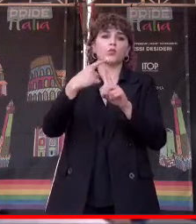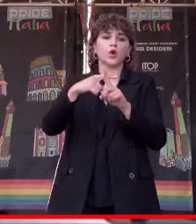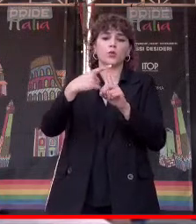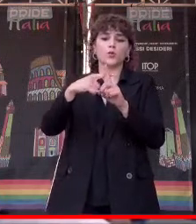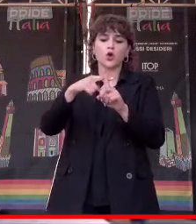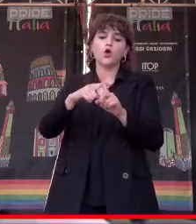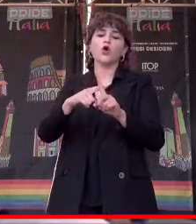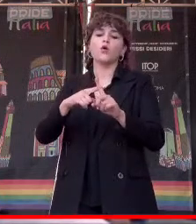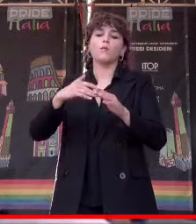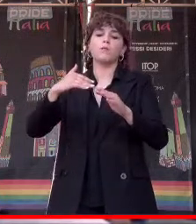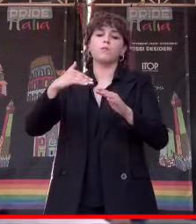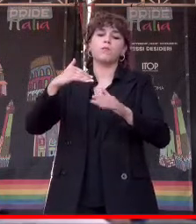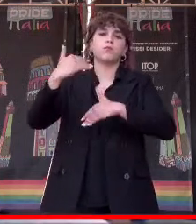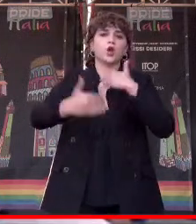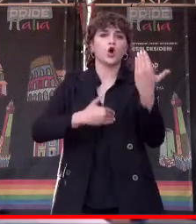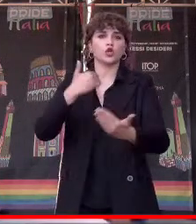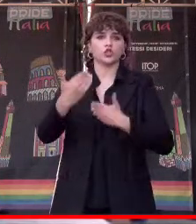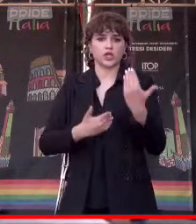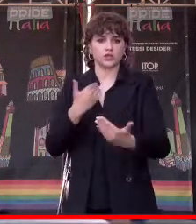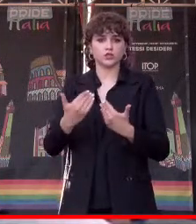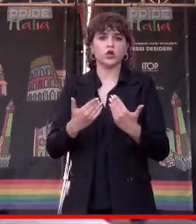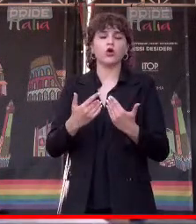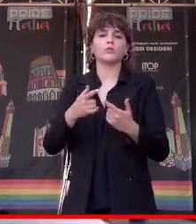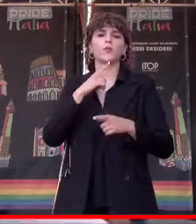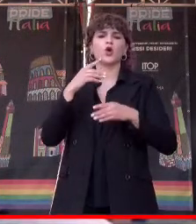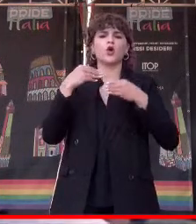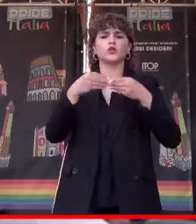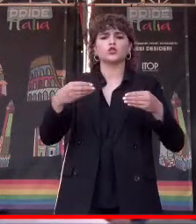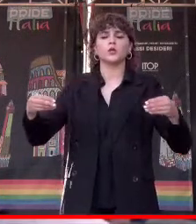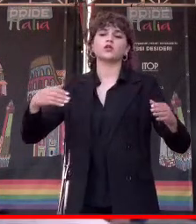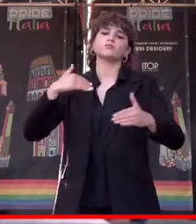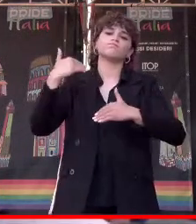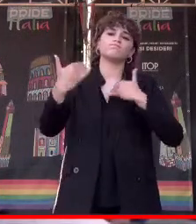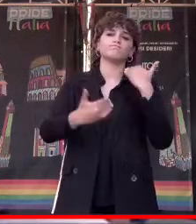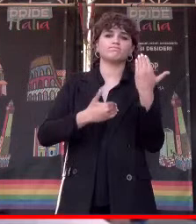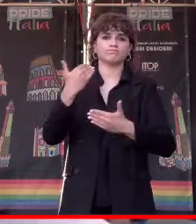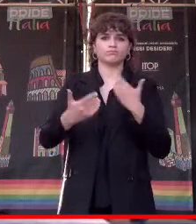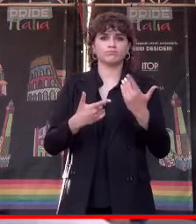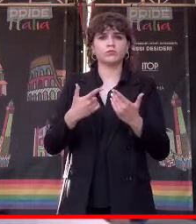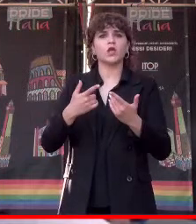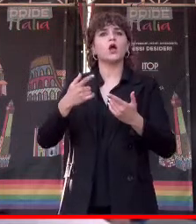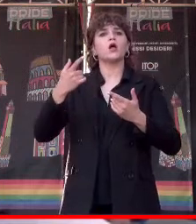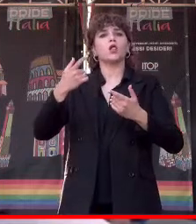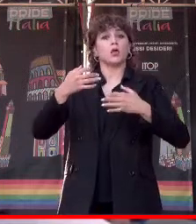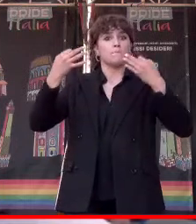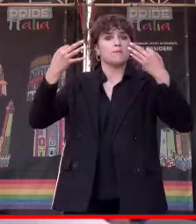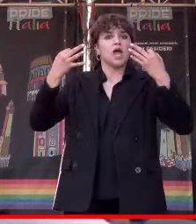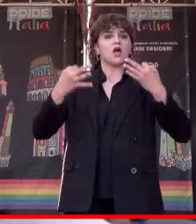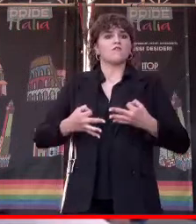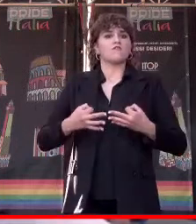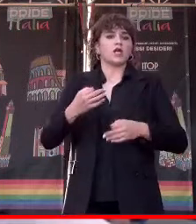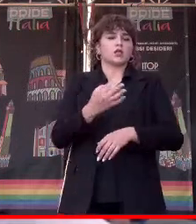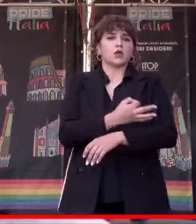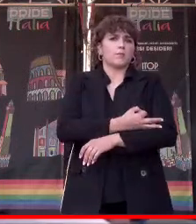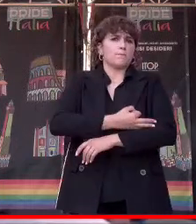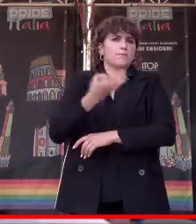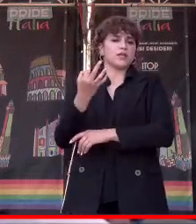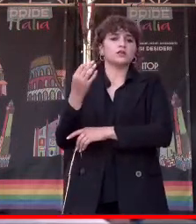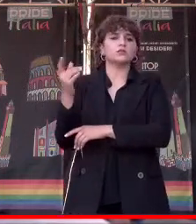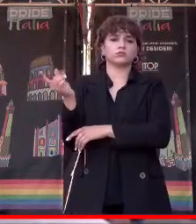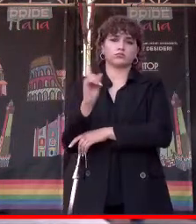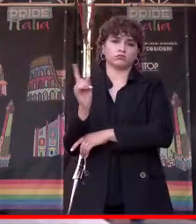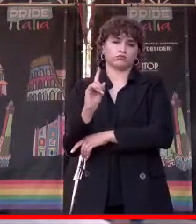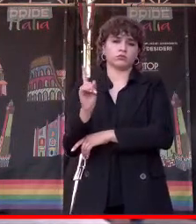che ci cita i suoi problemi, quindi in realtà è uno strumento in evoluzione, non pretende di essere perfetto, anzi, lo sforzo che dobbiamo fare